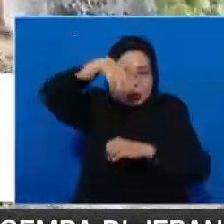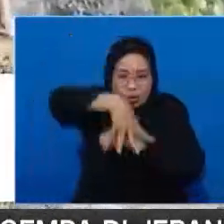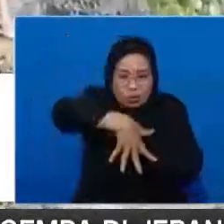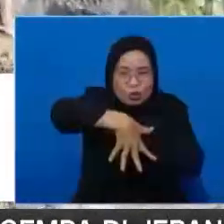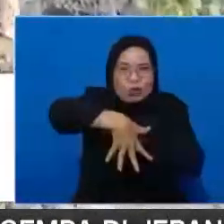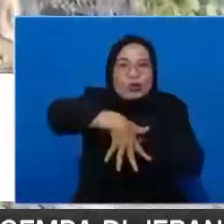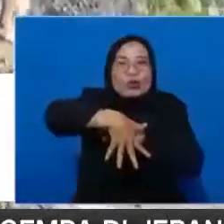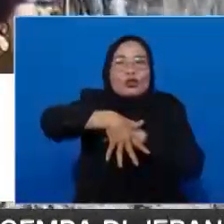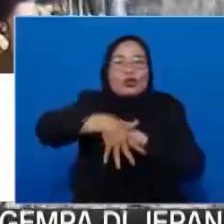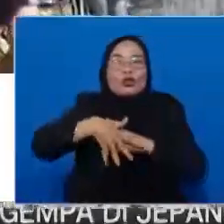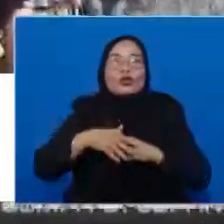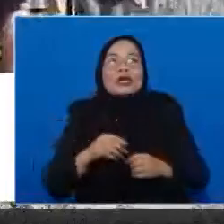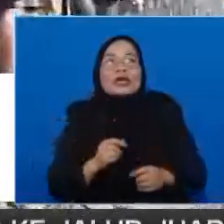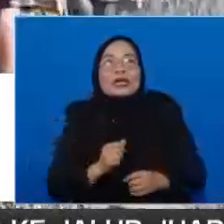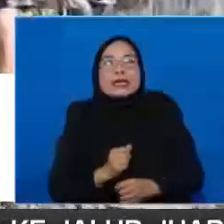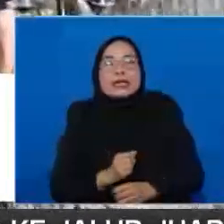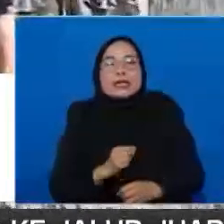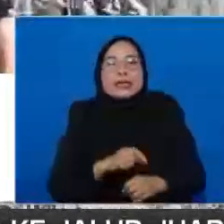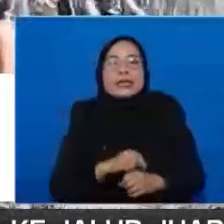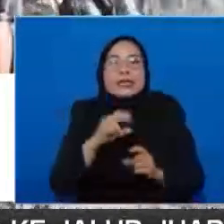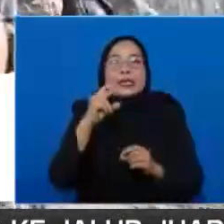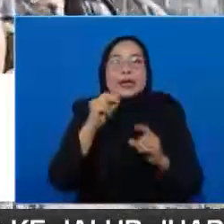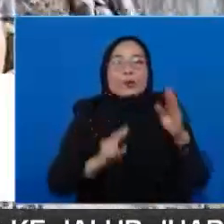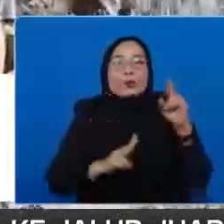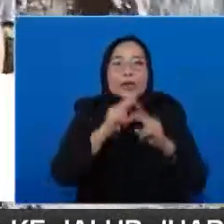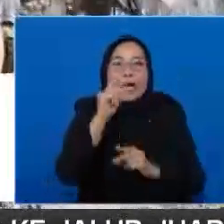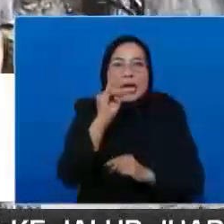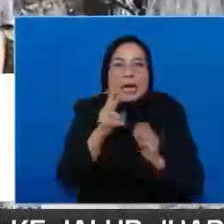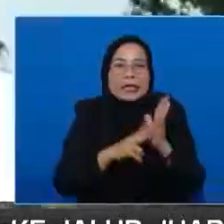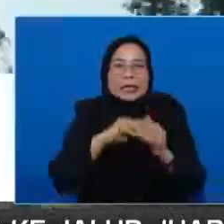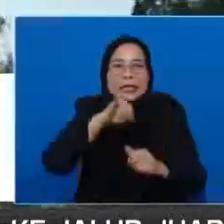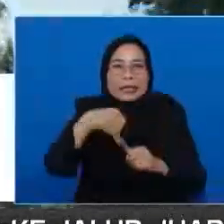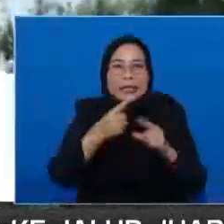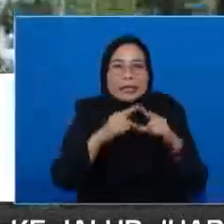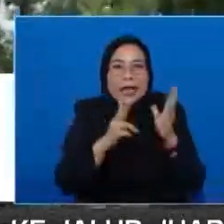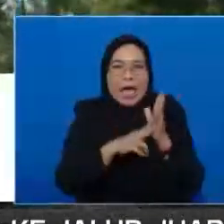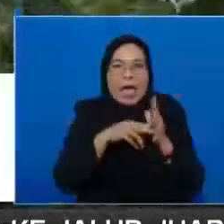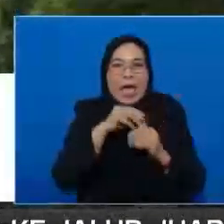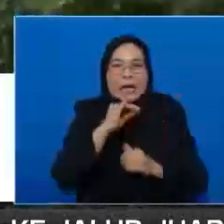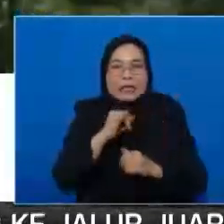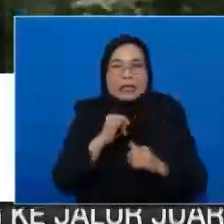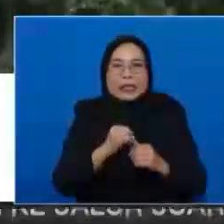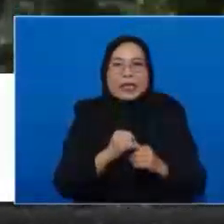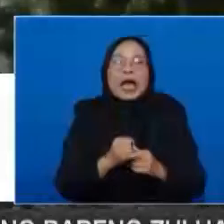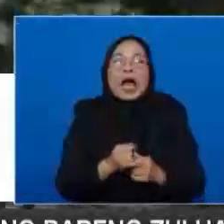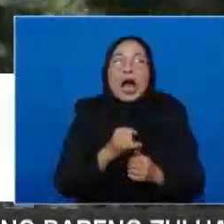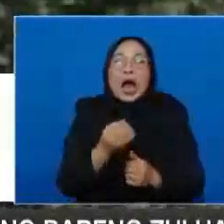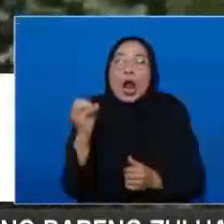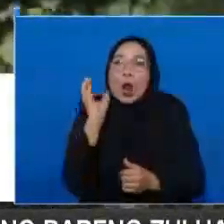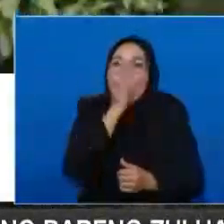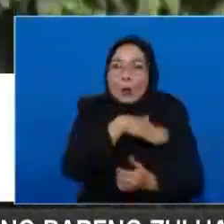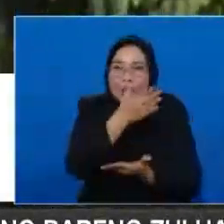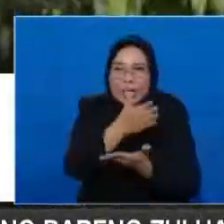Benang Setokel yang berada di Geopark Rinjani, Kecamatan Batu Kliang, Kabupaten Lombok Tengah, Nusa Tenggara Barat. Di akhir pekan